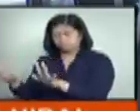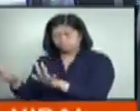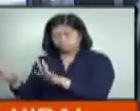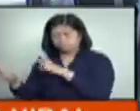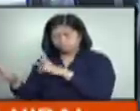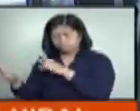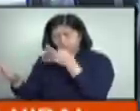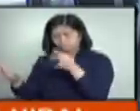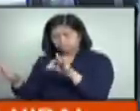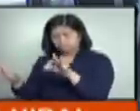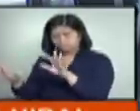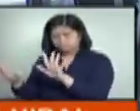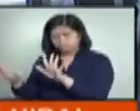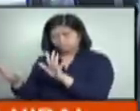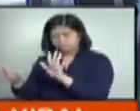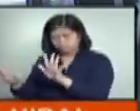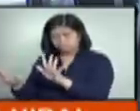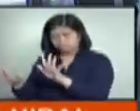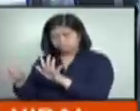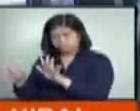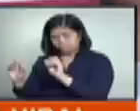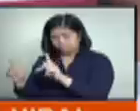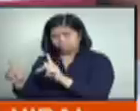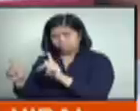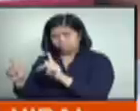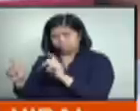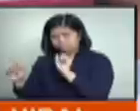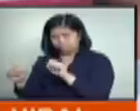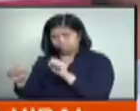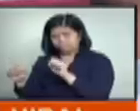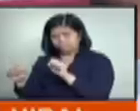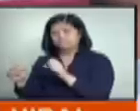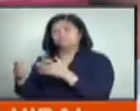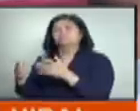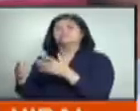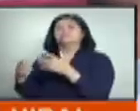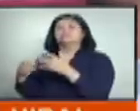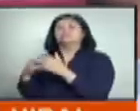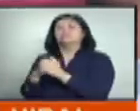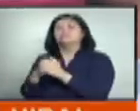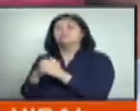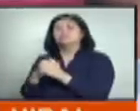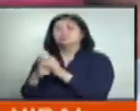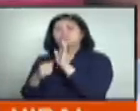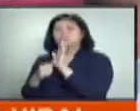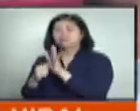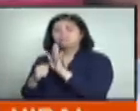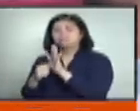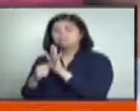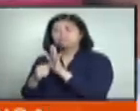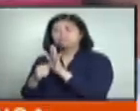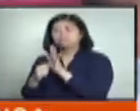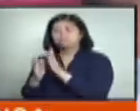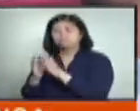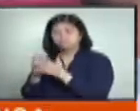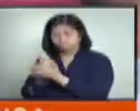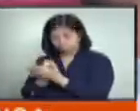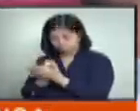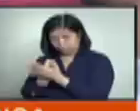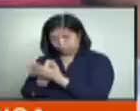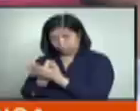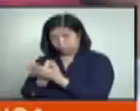niyo muna ako, sir. Kau naman, sir. Please, sir. Okay, pwede ba? Okay. Ang inyo pong ang